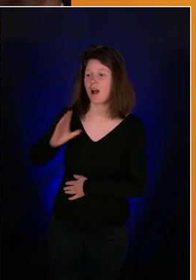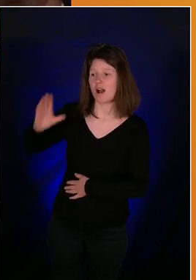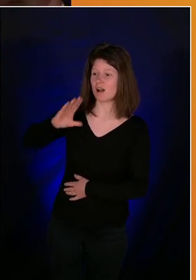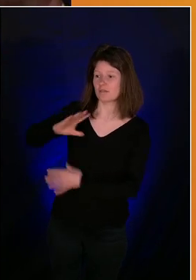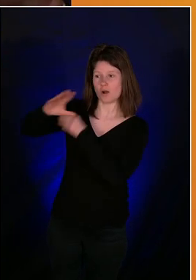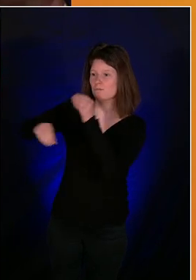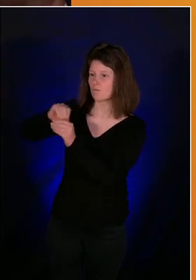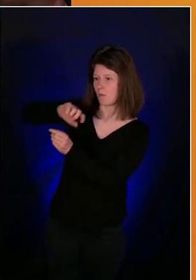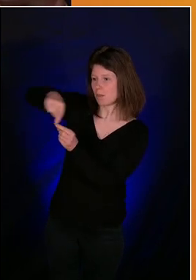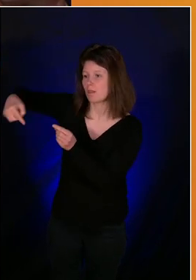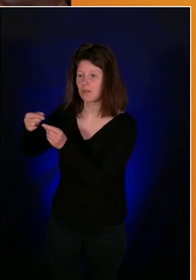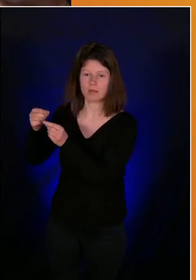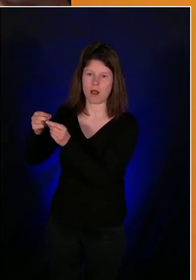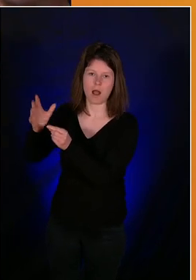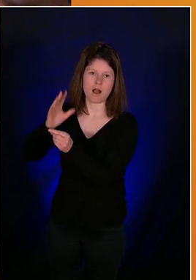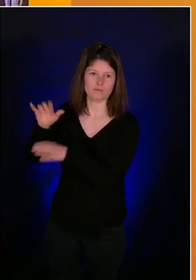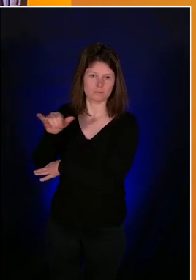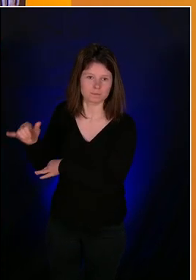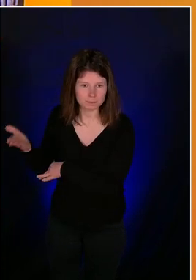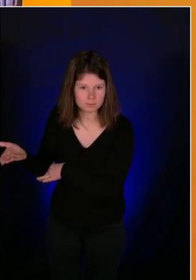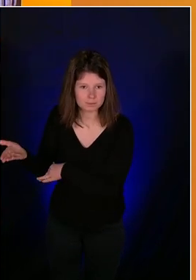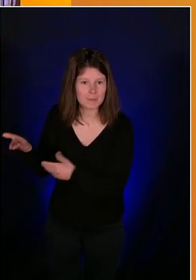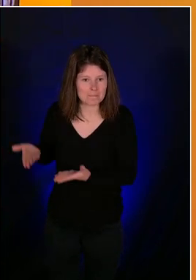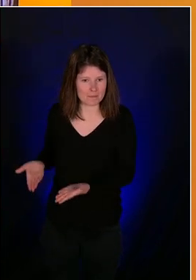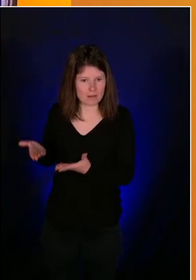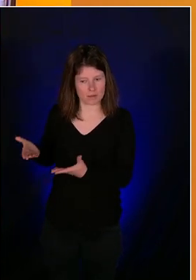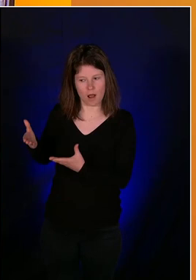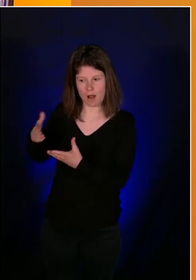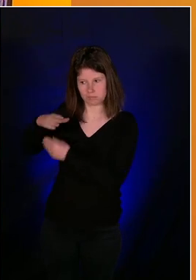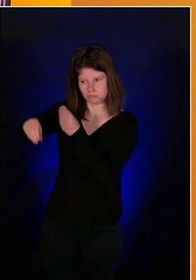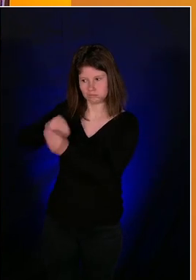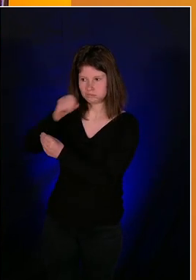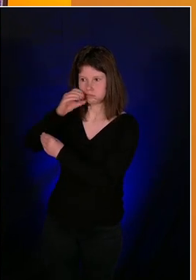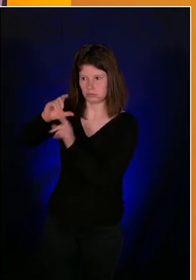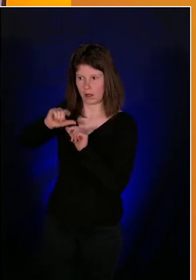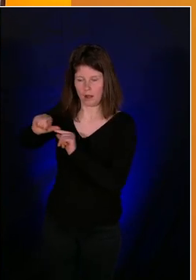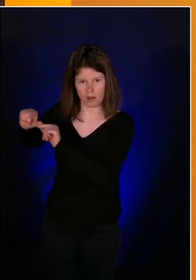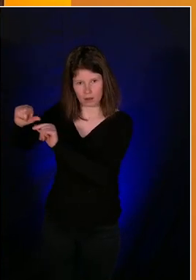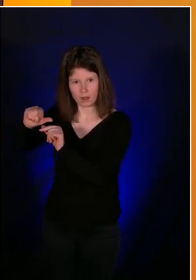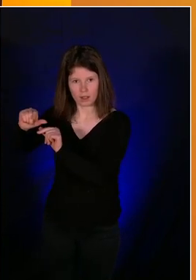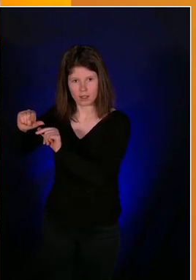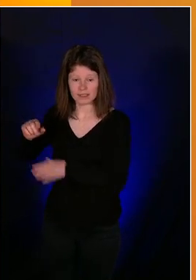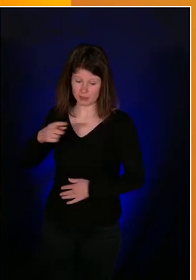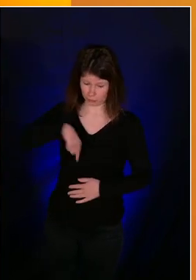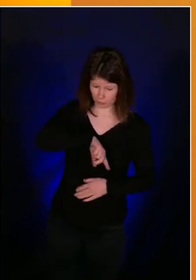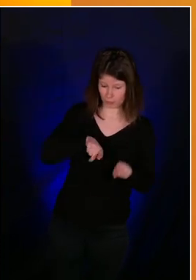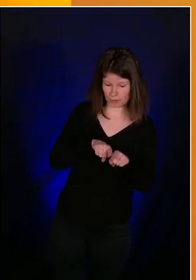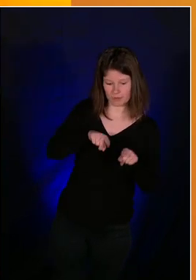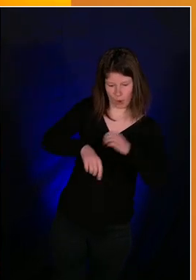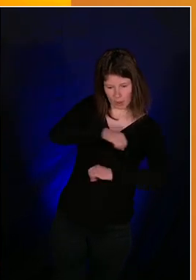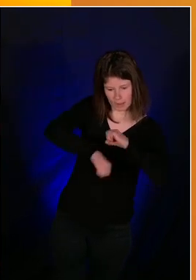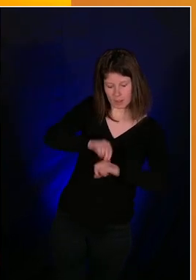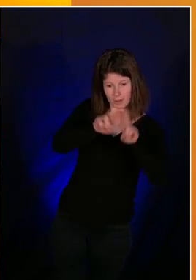n'a été aussi internationalisé, et que si on n'est pas capable de s'organiser au plan mondial, au plan international, on ne pourra pas faire